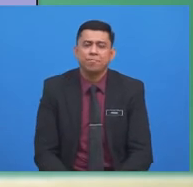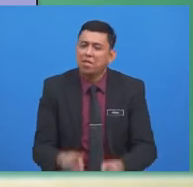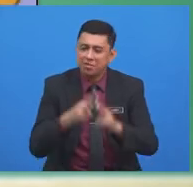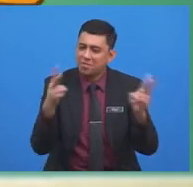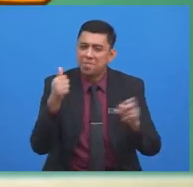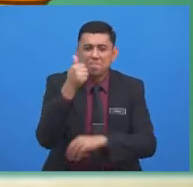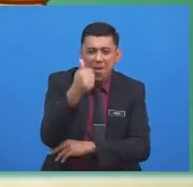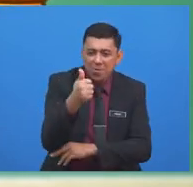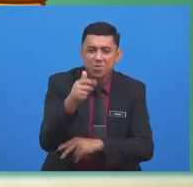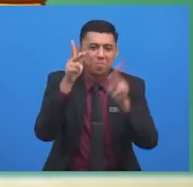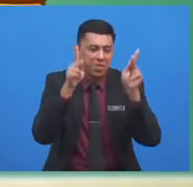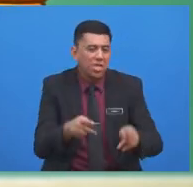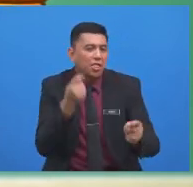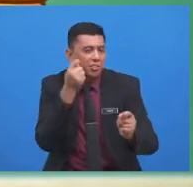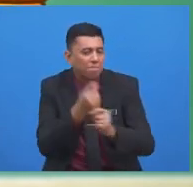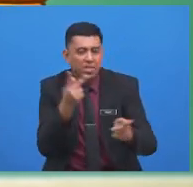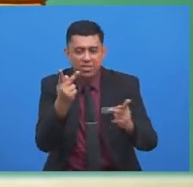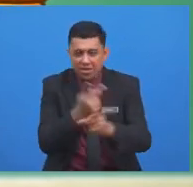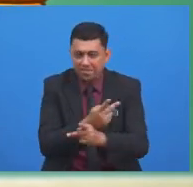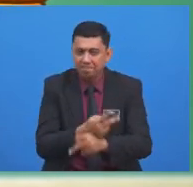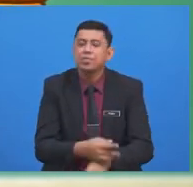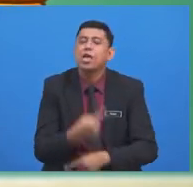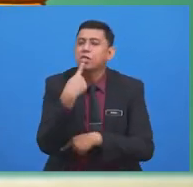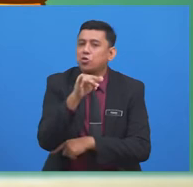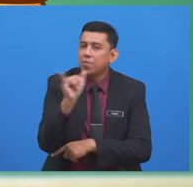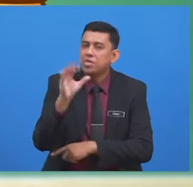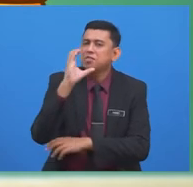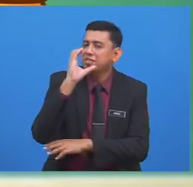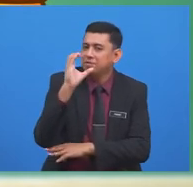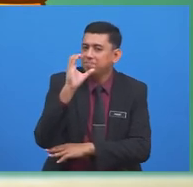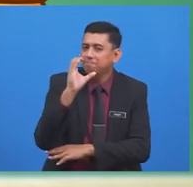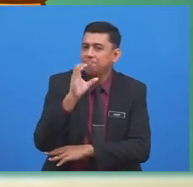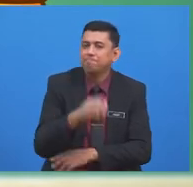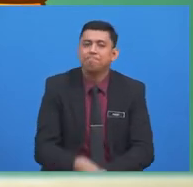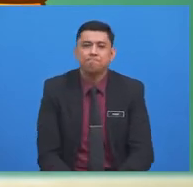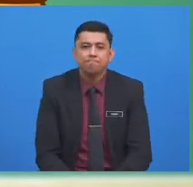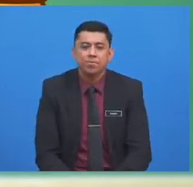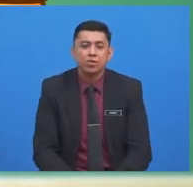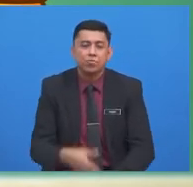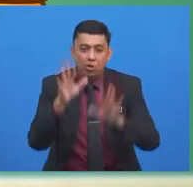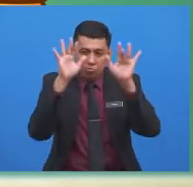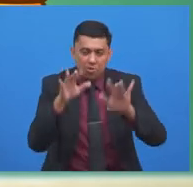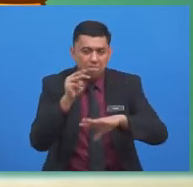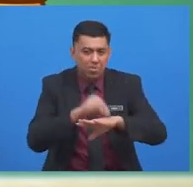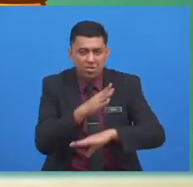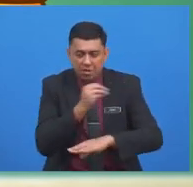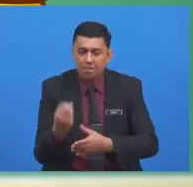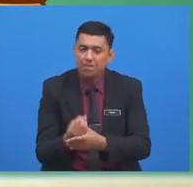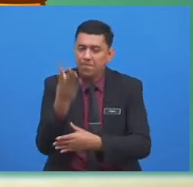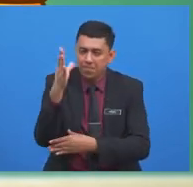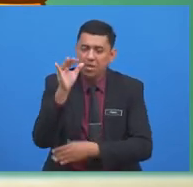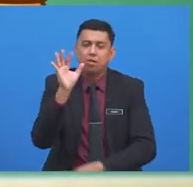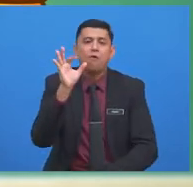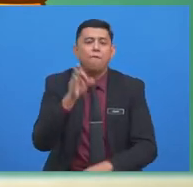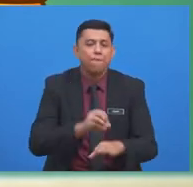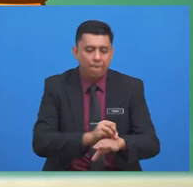Sangat bagus pelajar, tepat sekali. Jawapannya ialah C. Hujan, masa dan tumbuhan merupakan faktor